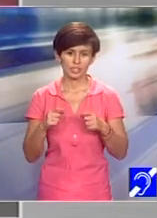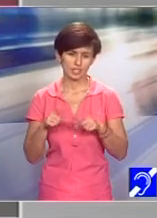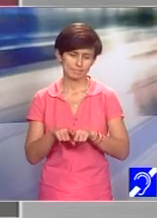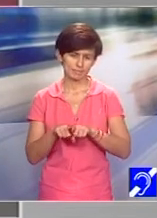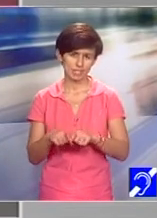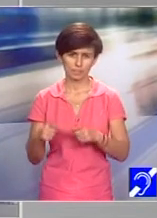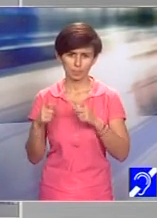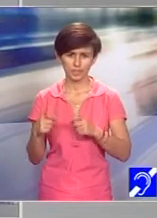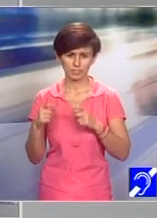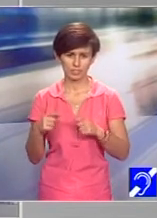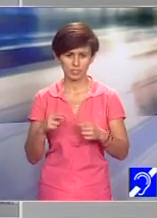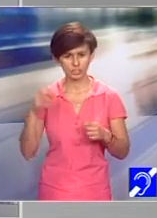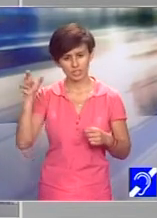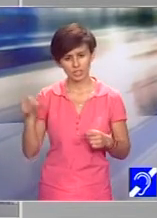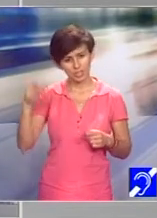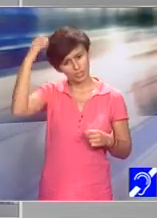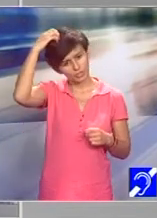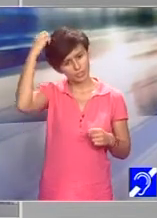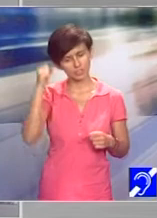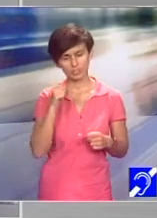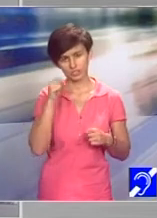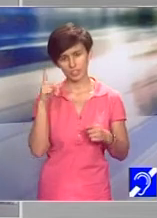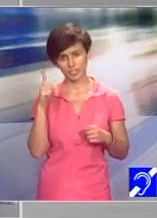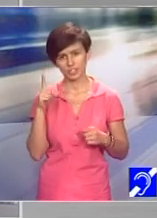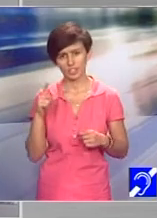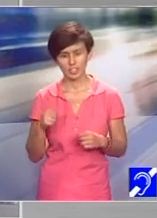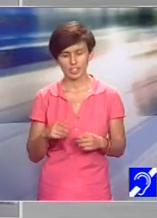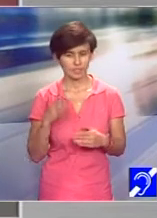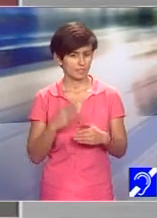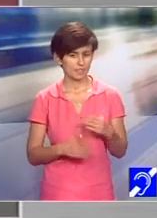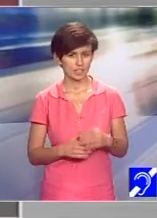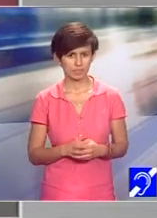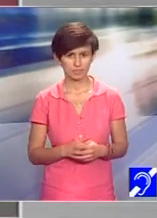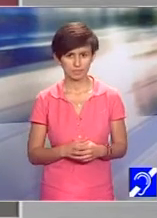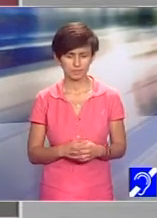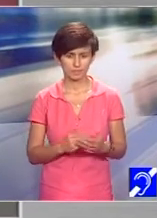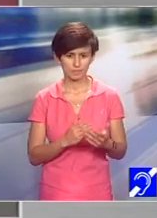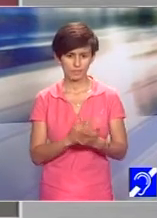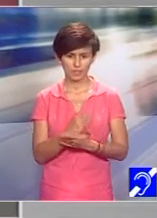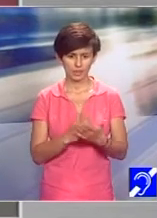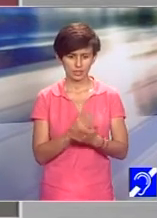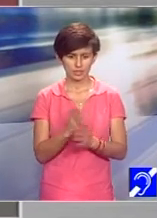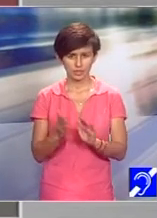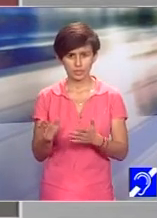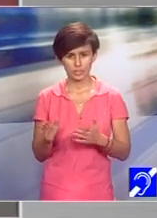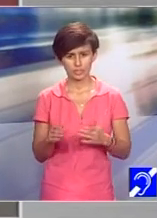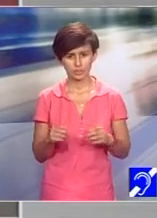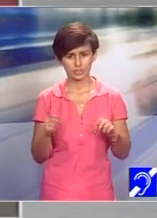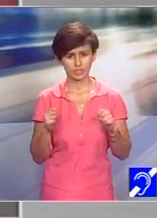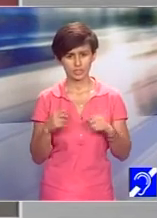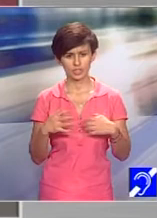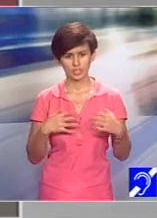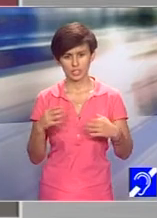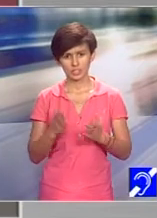și guvernanții noștri se vor trezi în ceasul al 12-lea. Mergem mai departe, început spectaculos de stagiune la Opera Națională